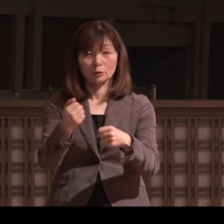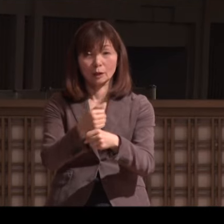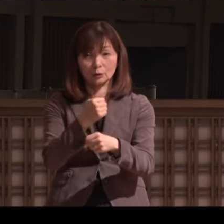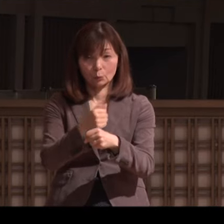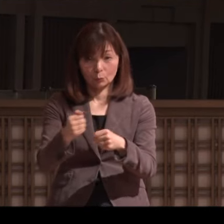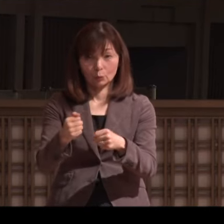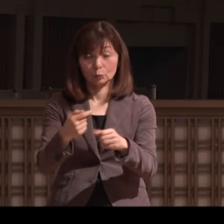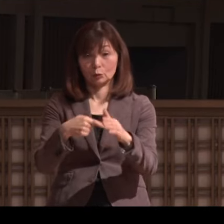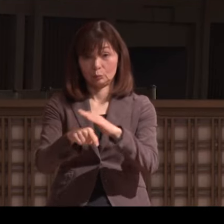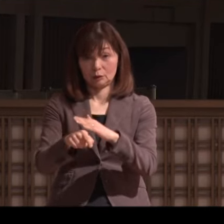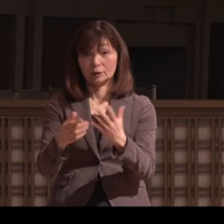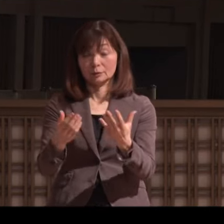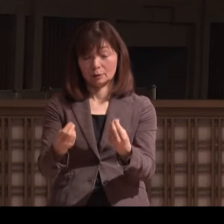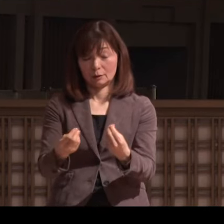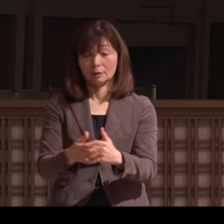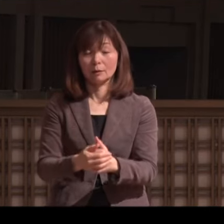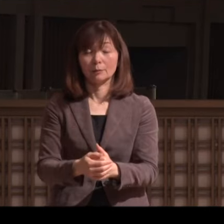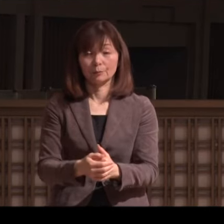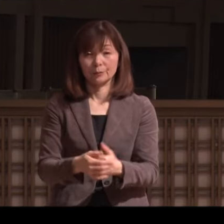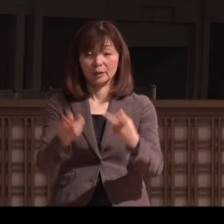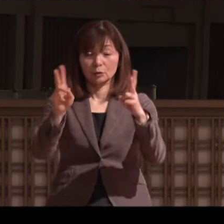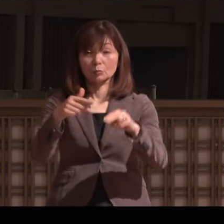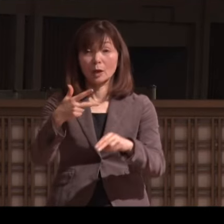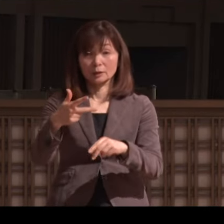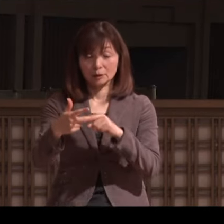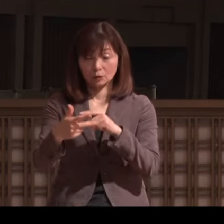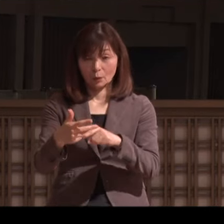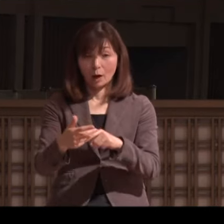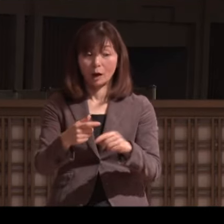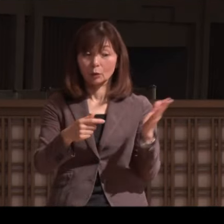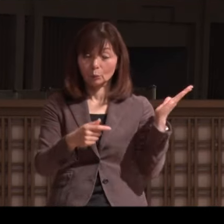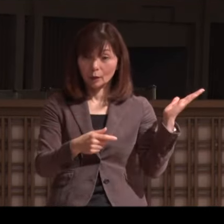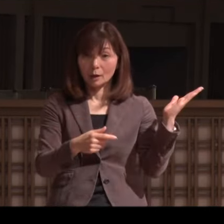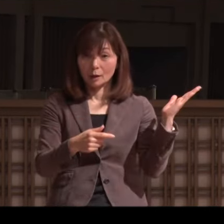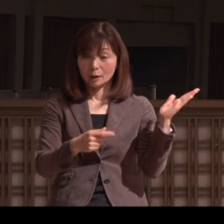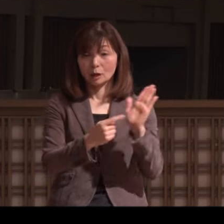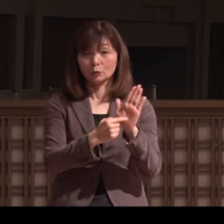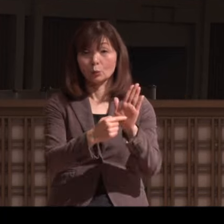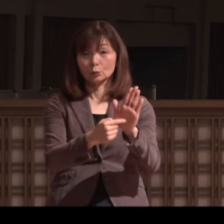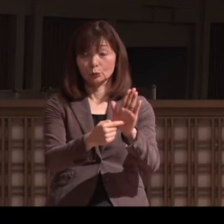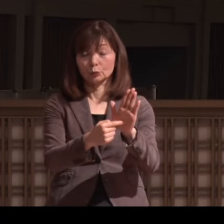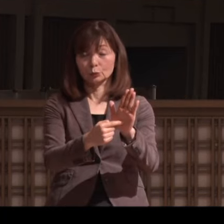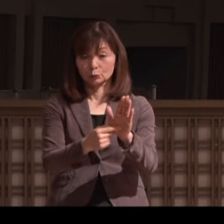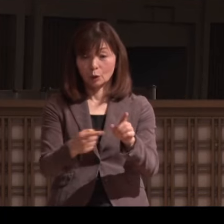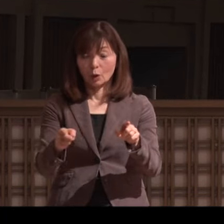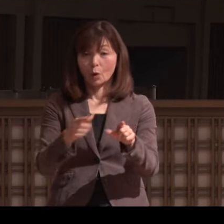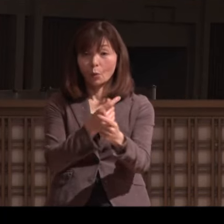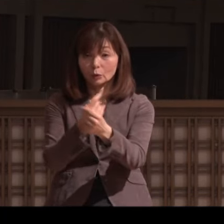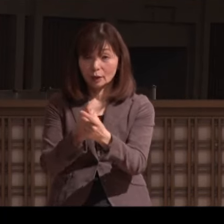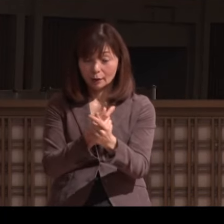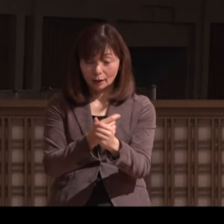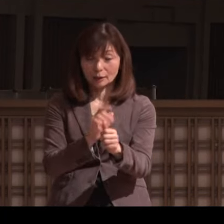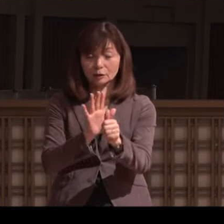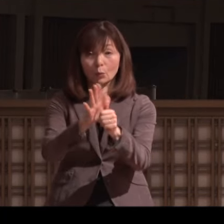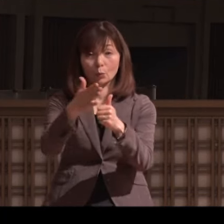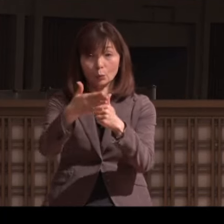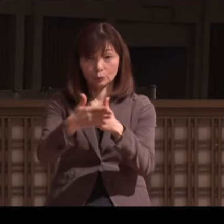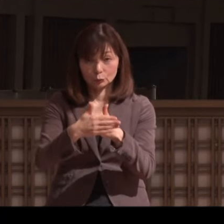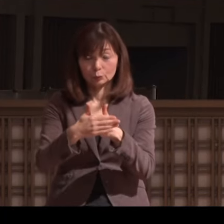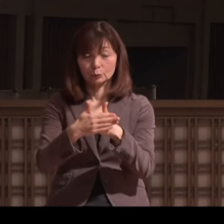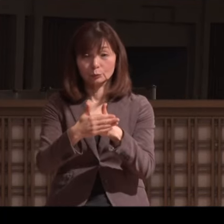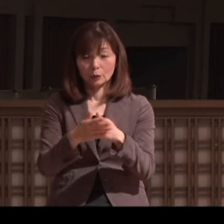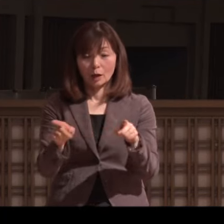れましたえ広島市ではえこのやいに象徴されるえ互いに協力して助け合うという女の